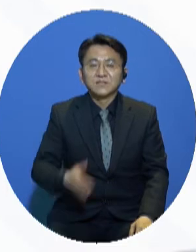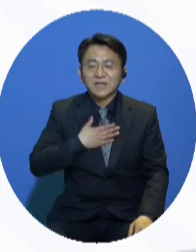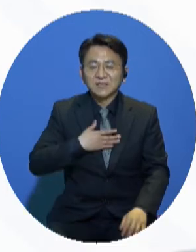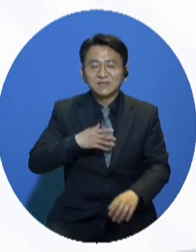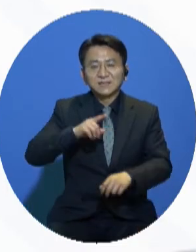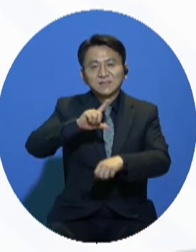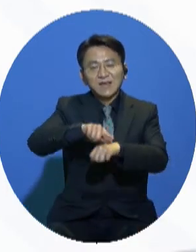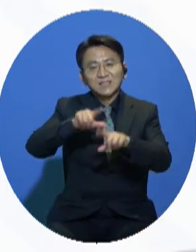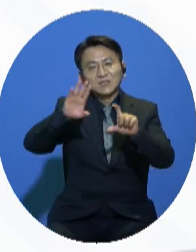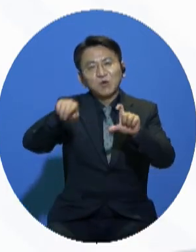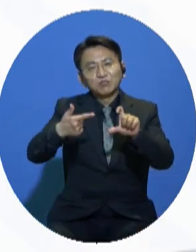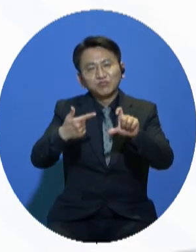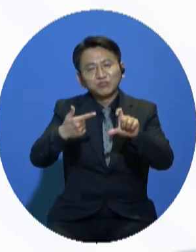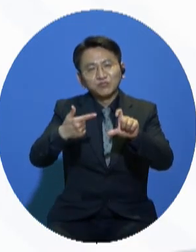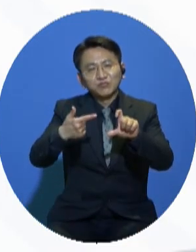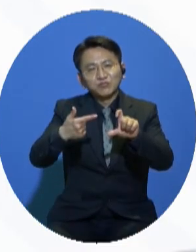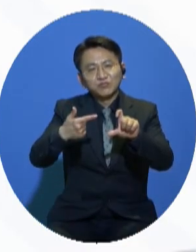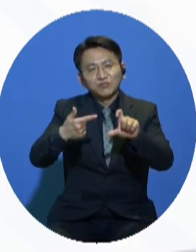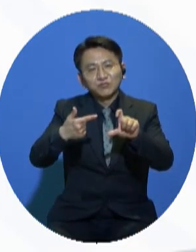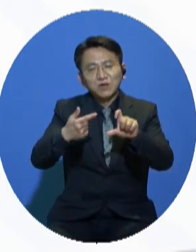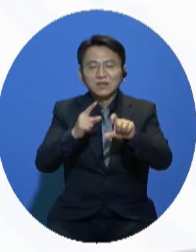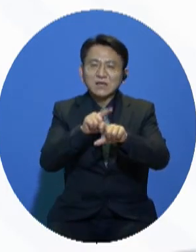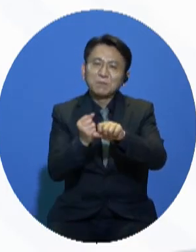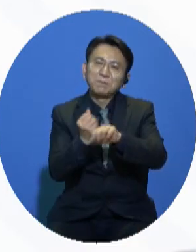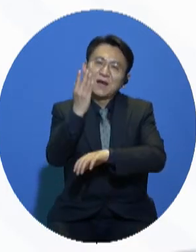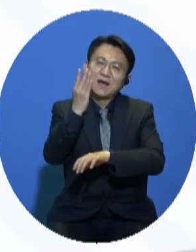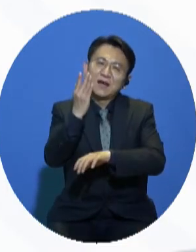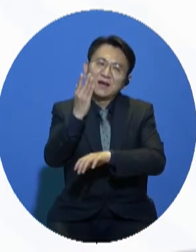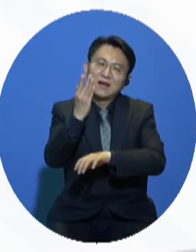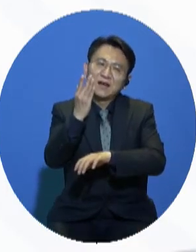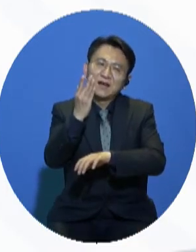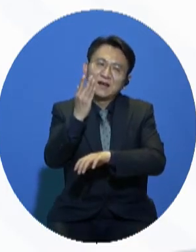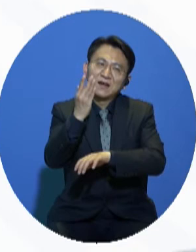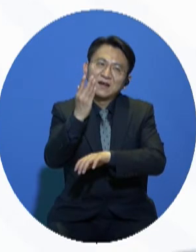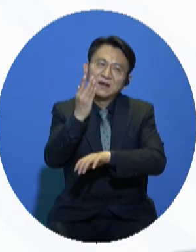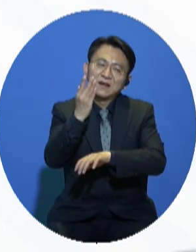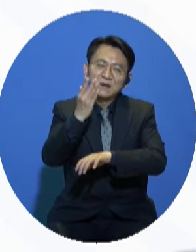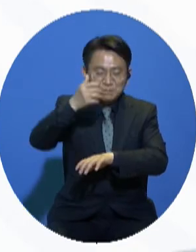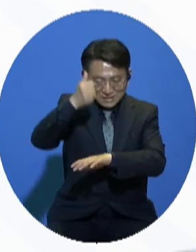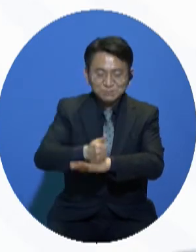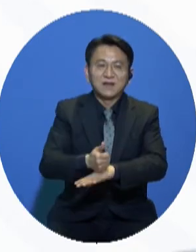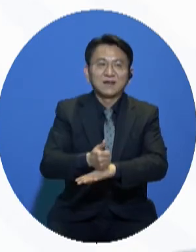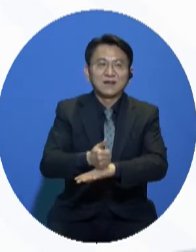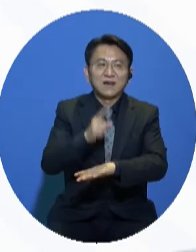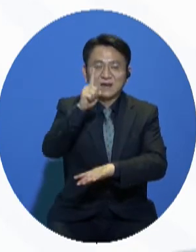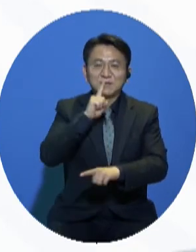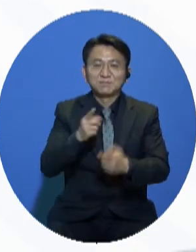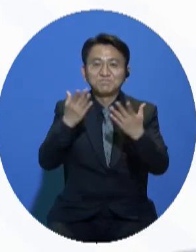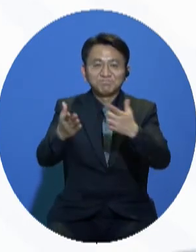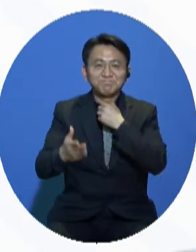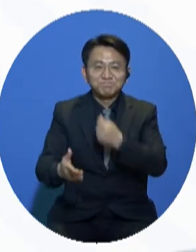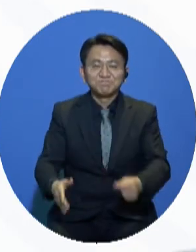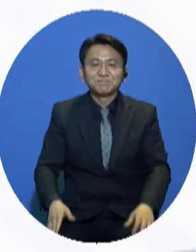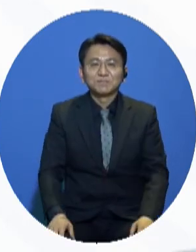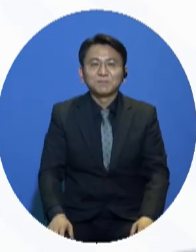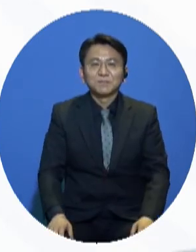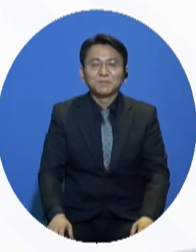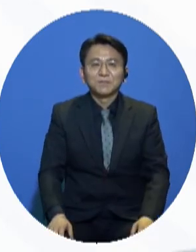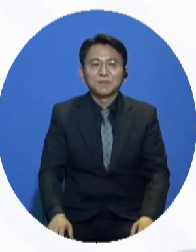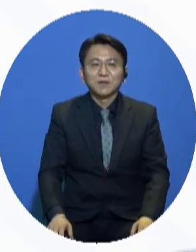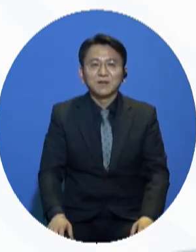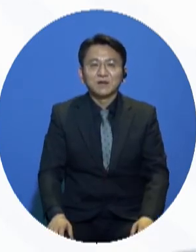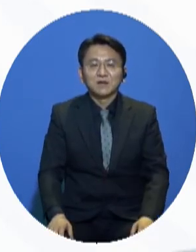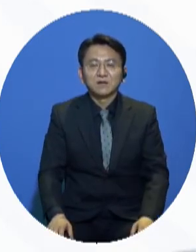저에게 주어진 15분을 제가 초과했는데요. 제 끝으로 이런 말씀을 드리고 마치도록